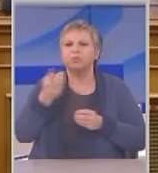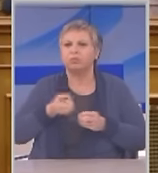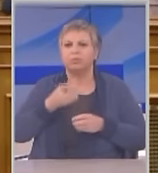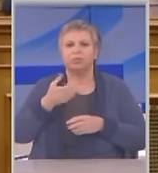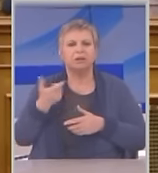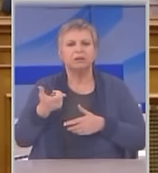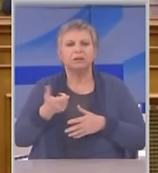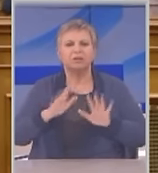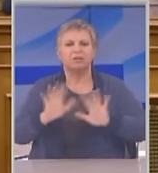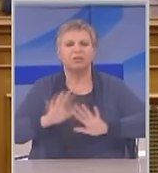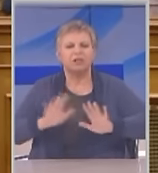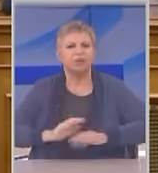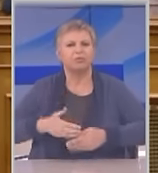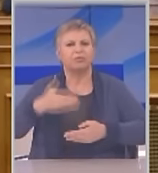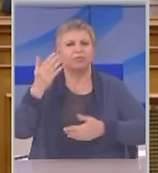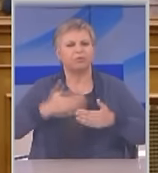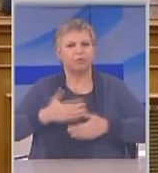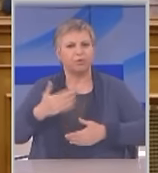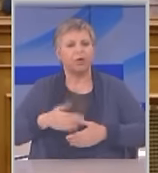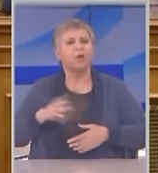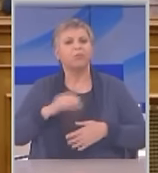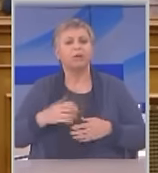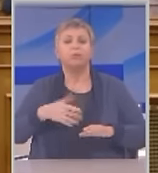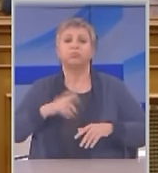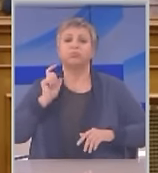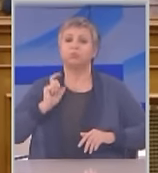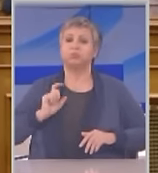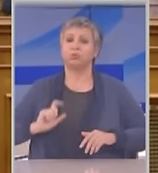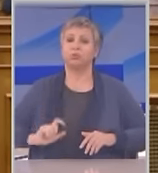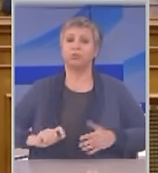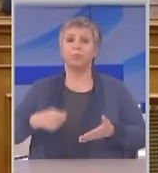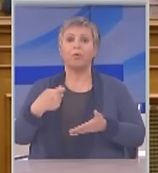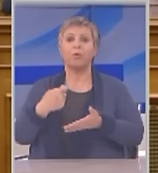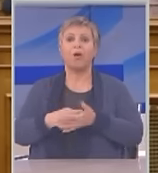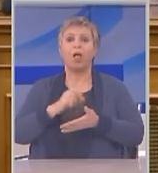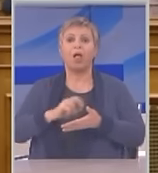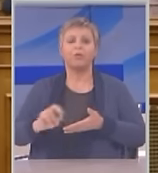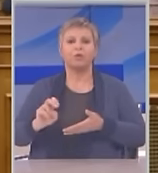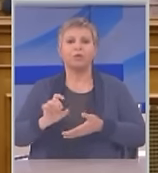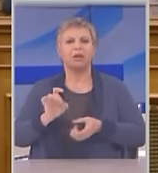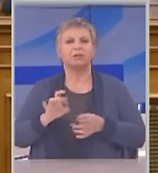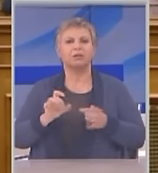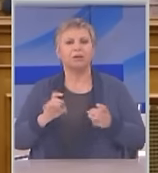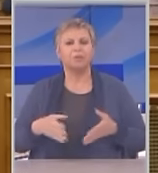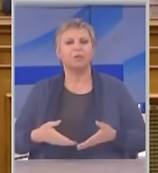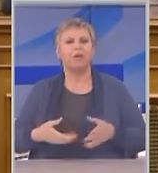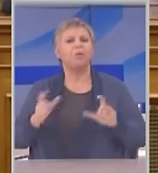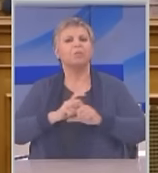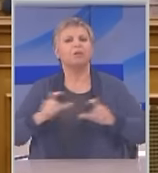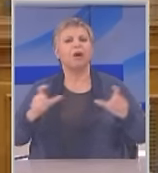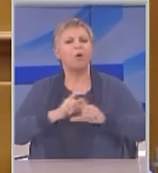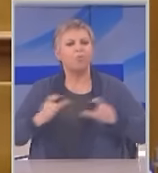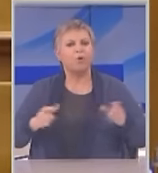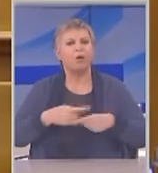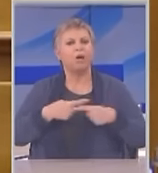σκανδαλώδη φοροδιαφυγή των οικονομικά ισχυρών, στα δομημένα ομόλογα, για να μην λέτε ότι δεν θυμάμαι και τα επόμενα,